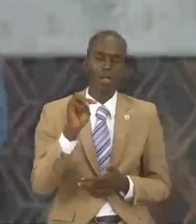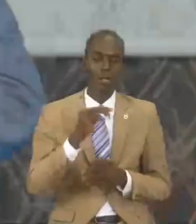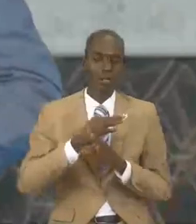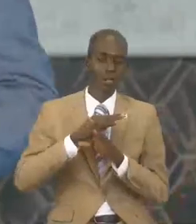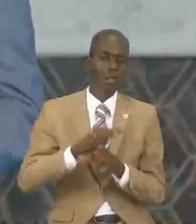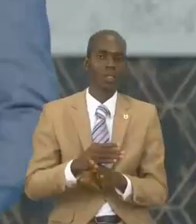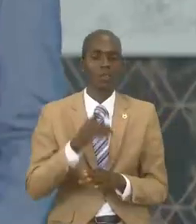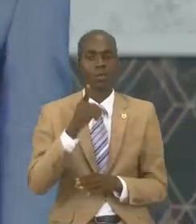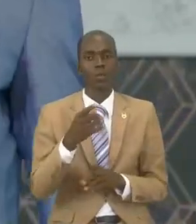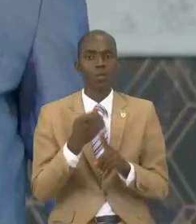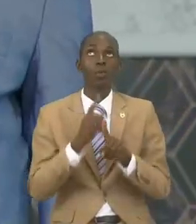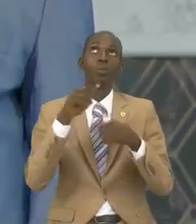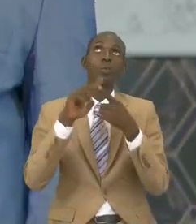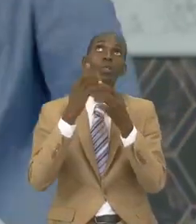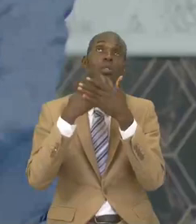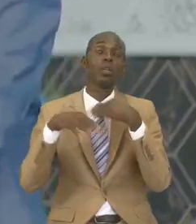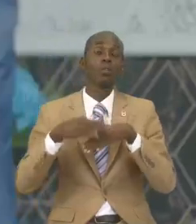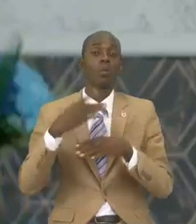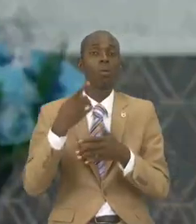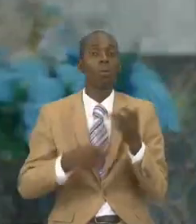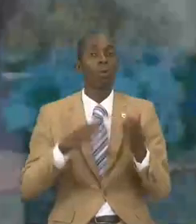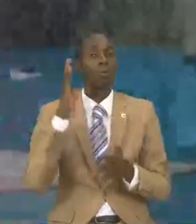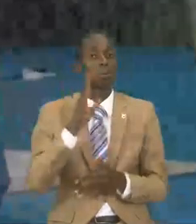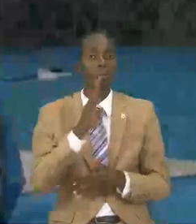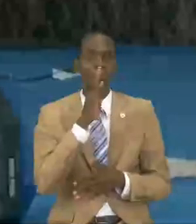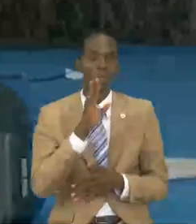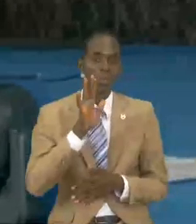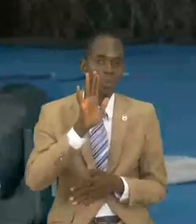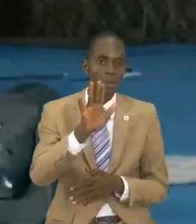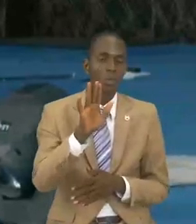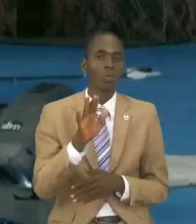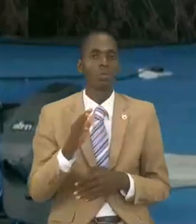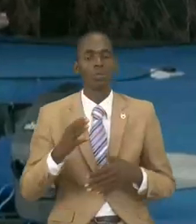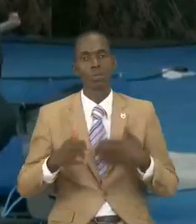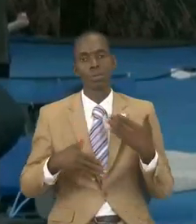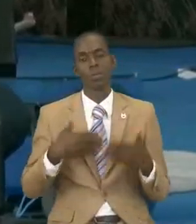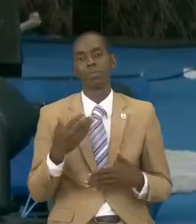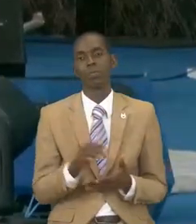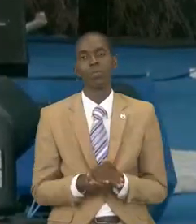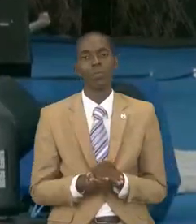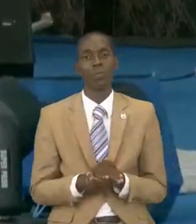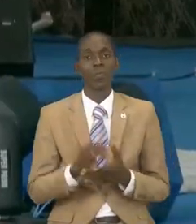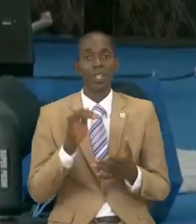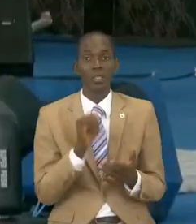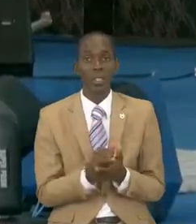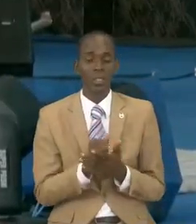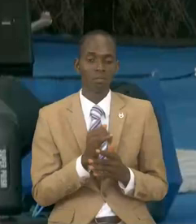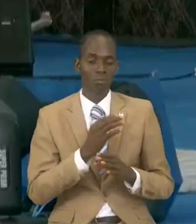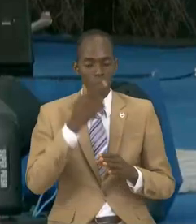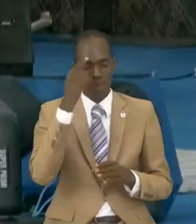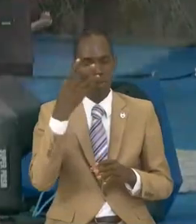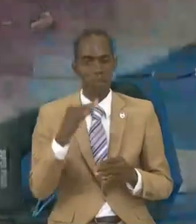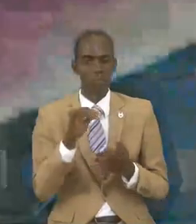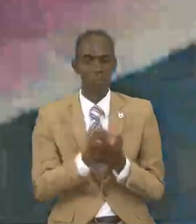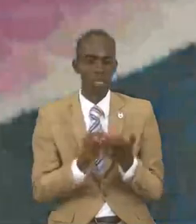1 million de francs t'a empêché d'être en éternité avec Dieu? Quelle serait ta joie? Que 10 minutes de